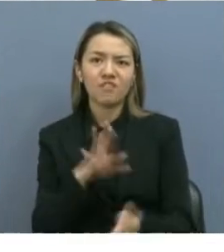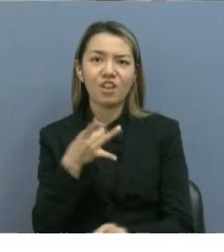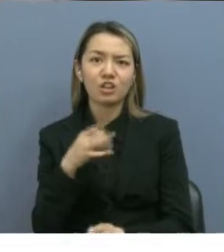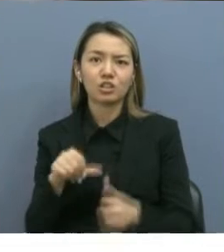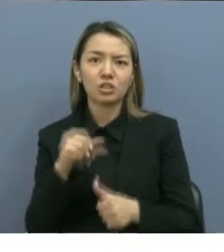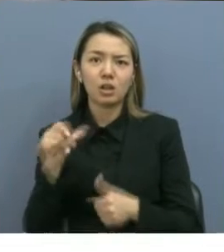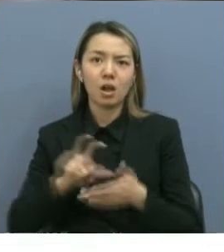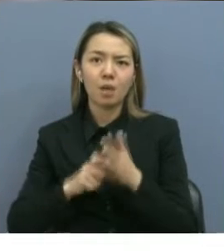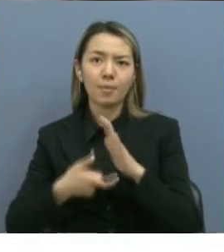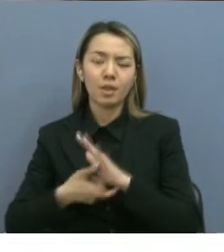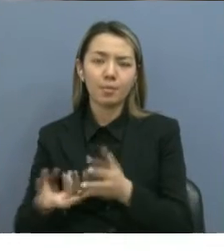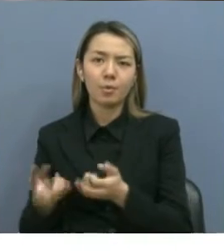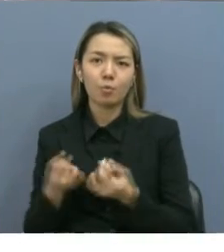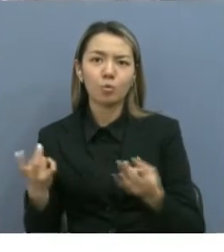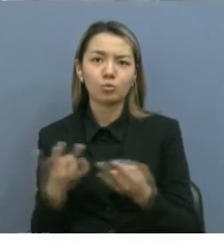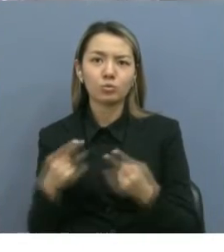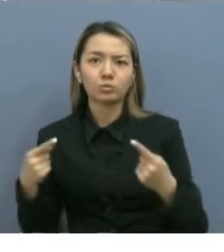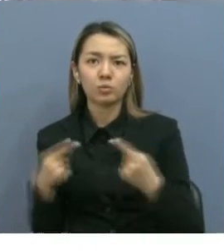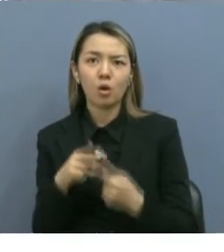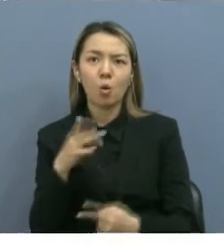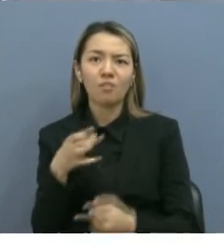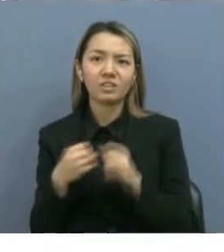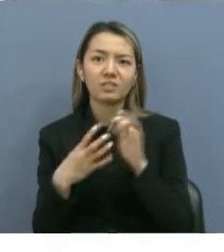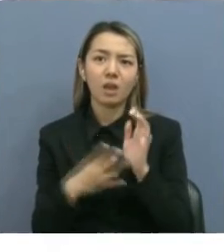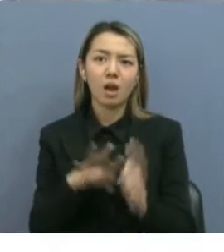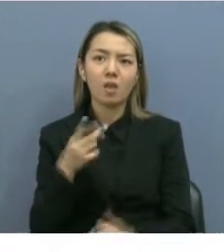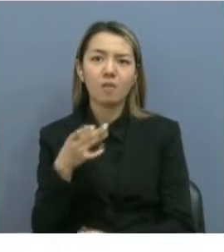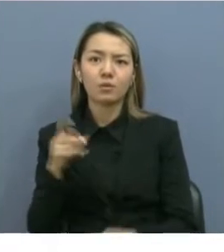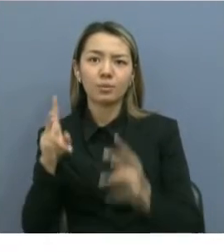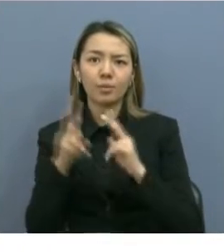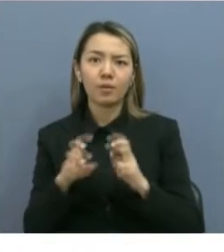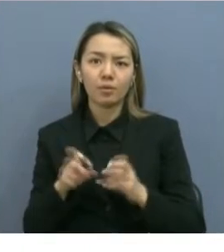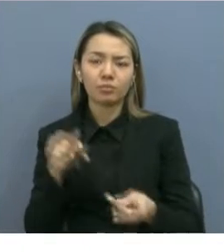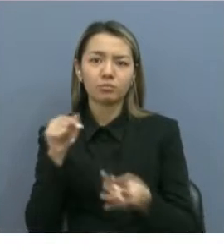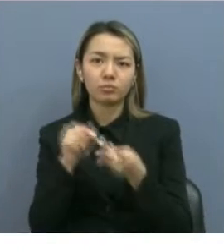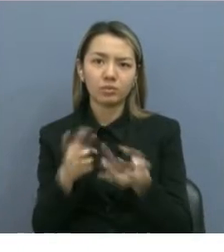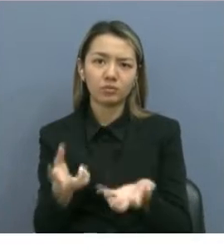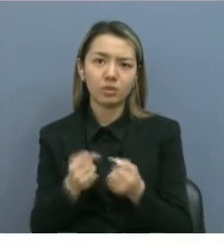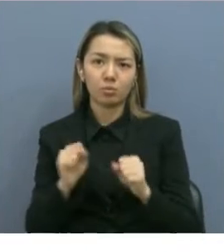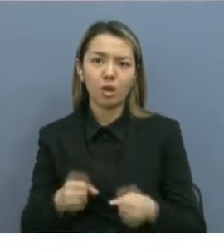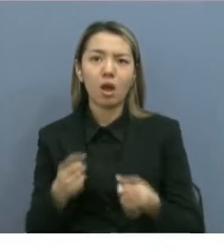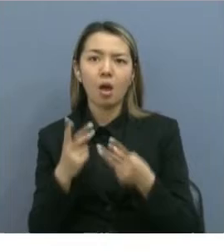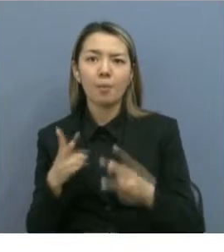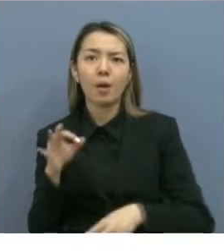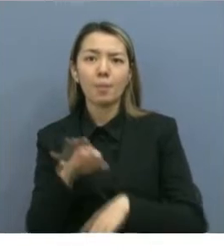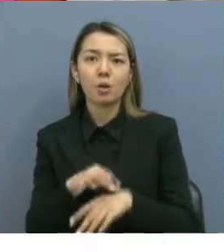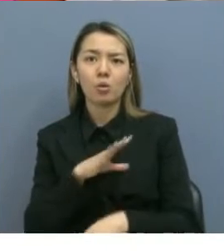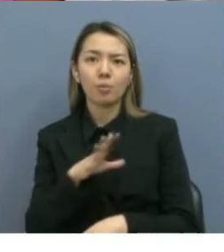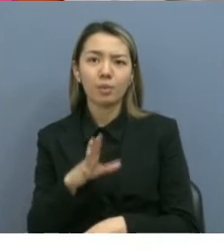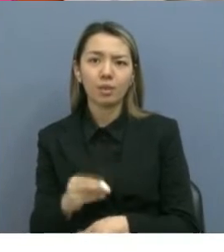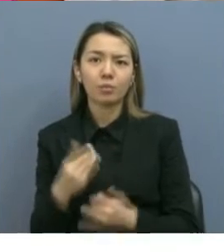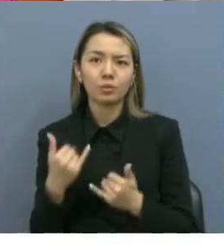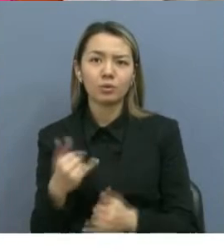жеке кабинетте қабылдап, қажеттілігіне қарай COVID-19 коронавирус инфекциясына сараптамалар. Қауіпті дерттің алдын алу